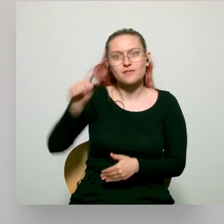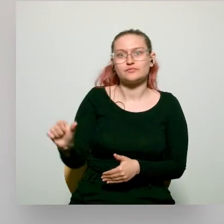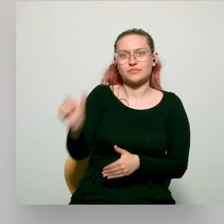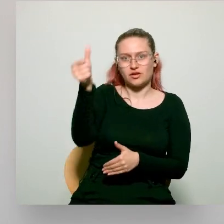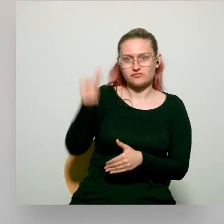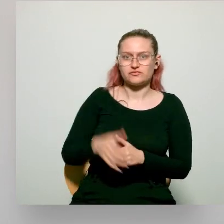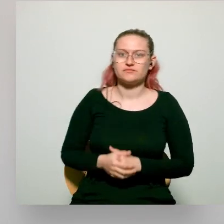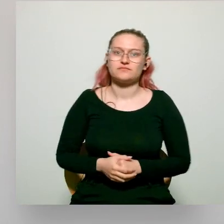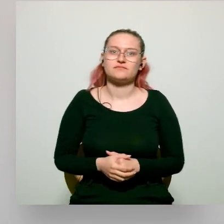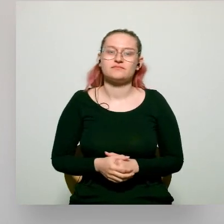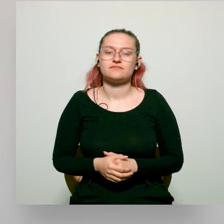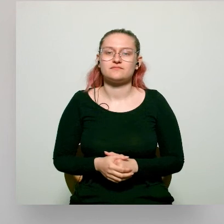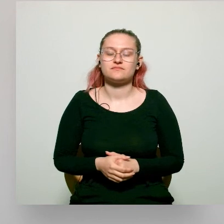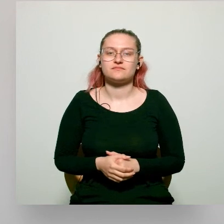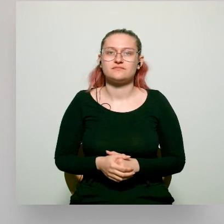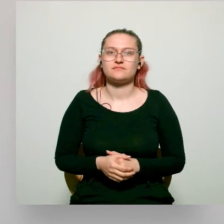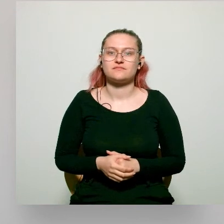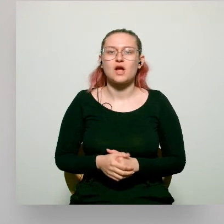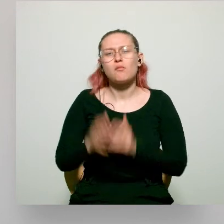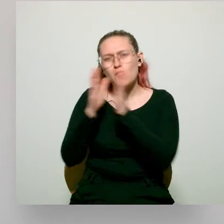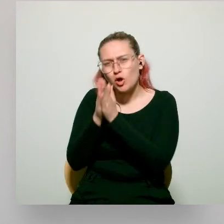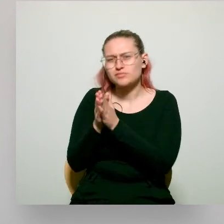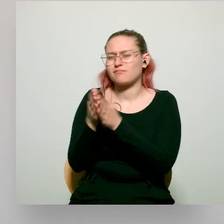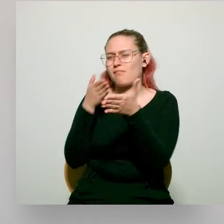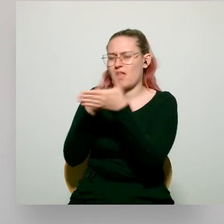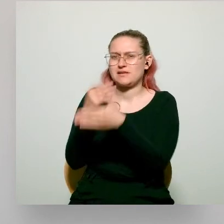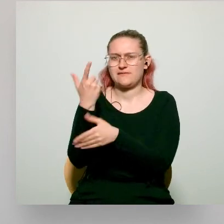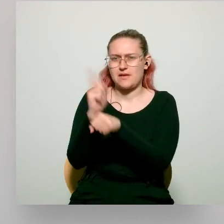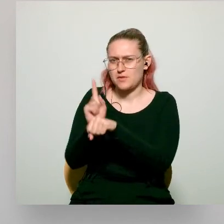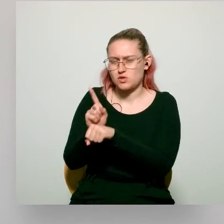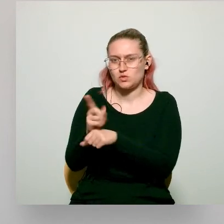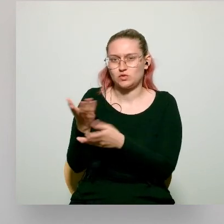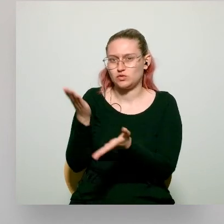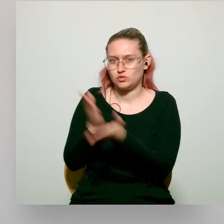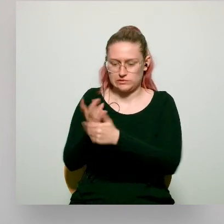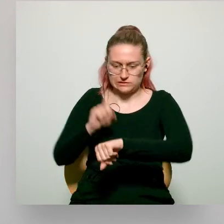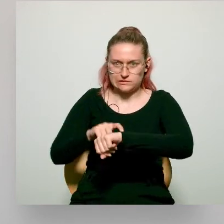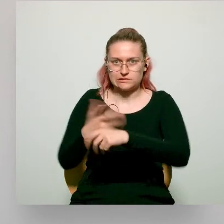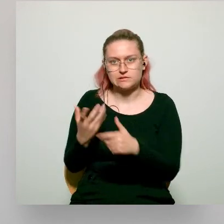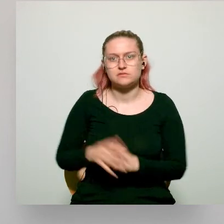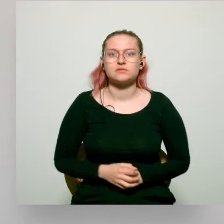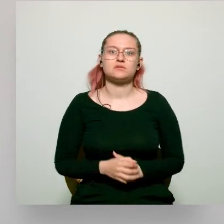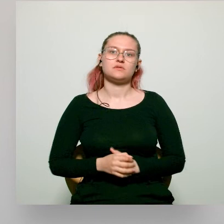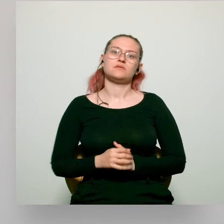i tak prośba, 2 minuty, bo już więcej nie mamy w tej ostatniej rundzie.